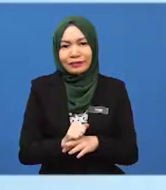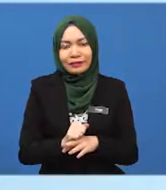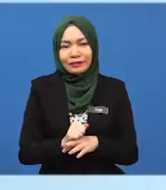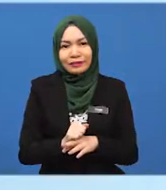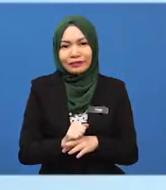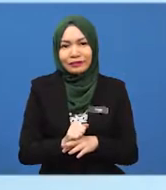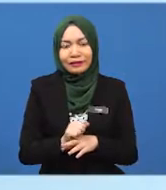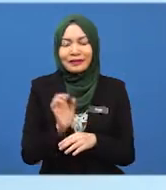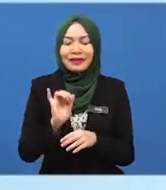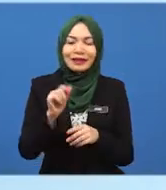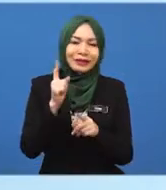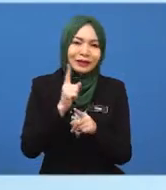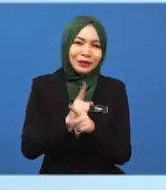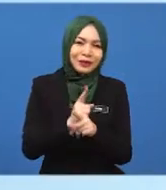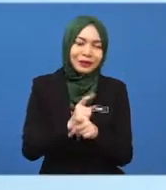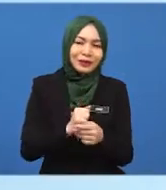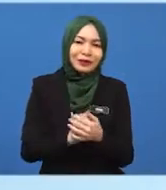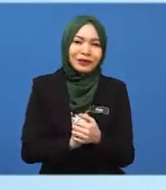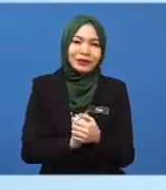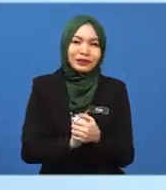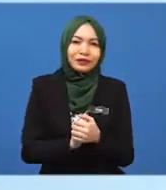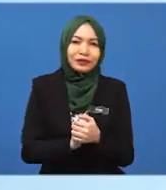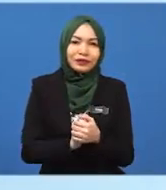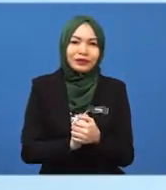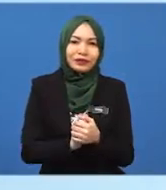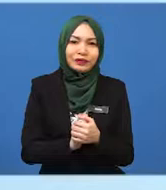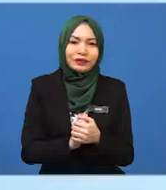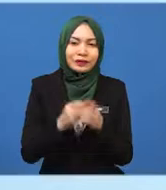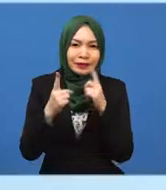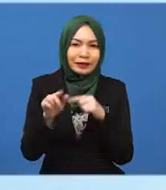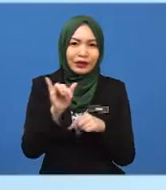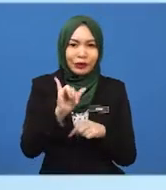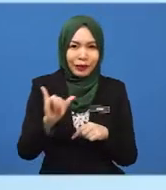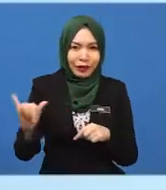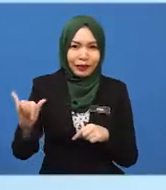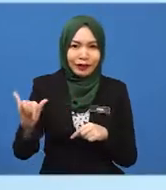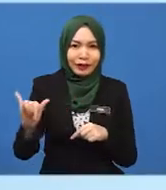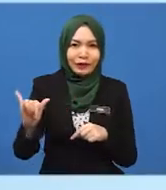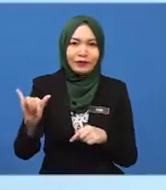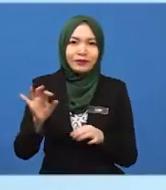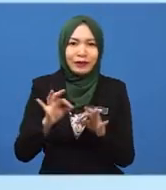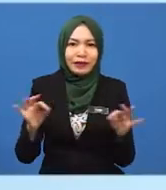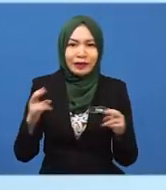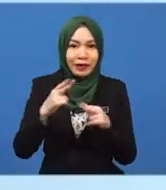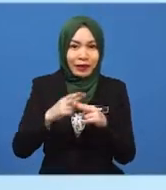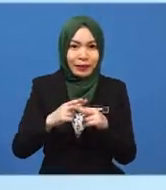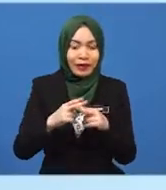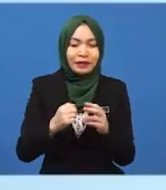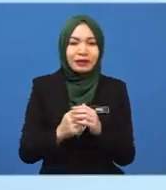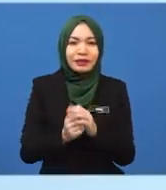Anda hebat sekali. Frasa yang digariskan ialah frasa nama.